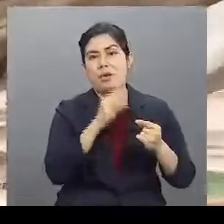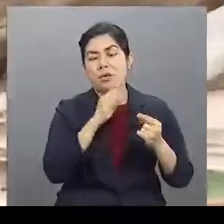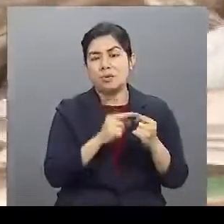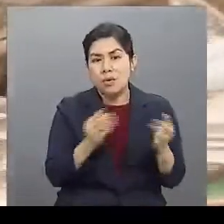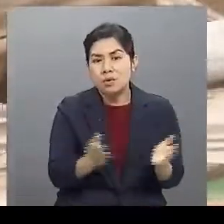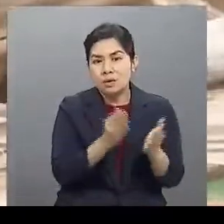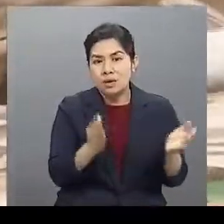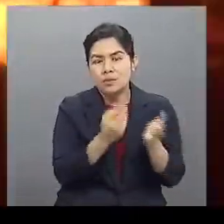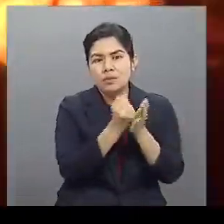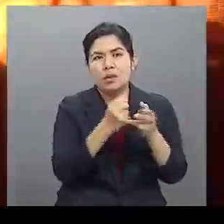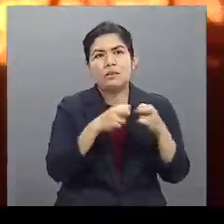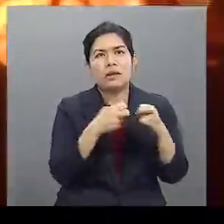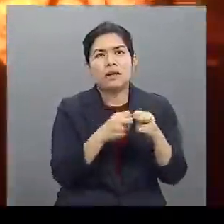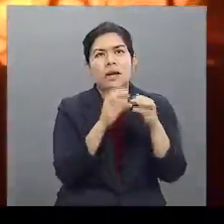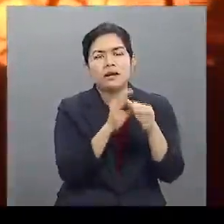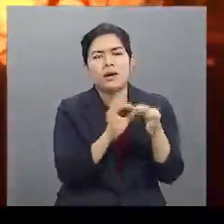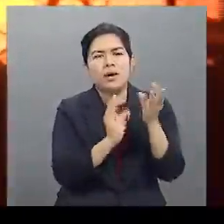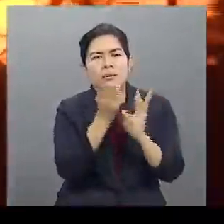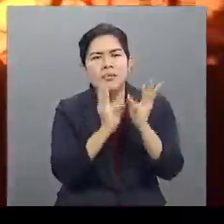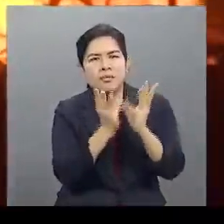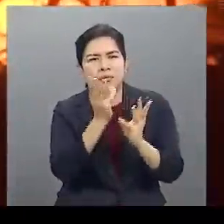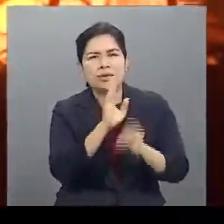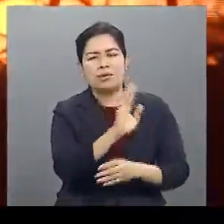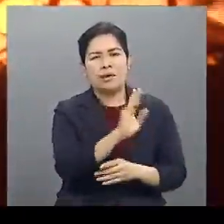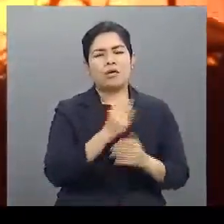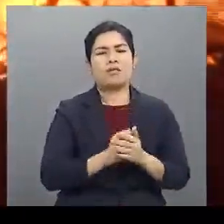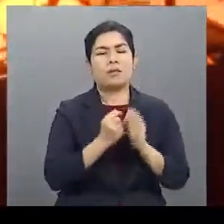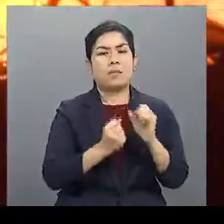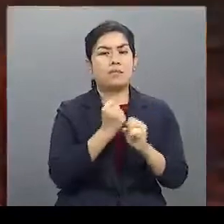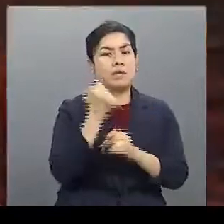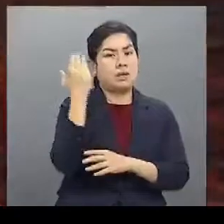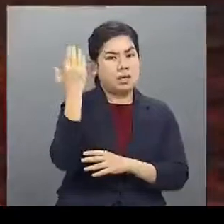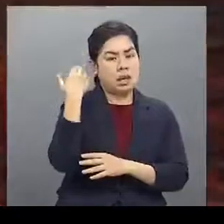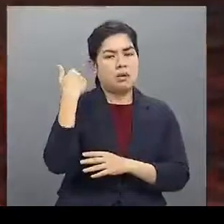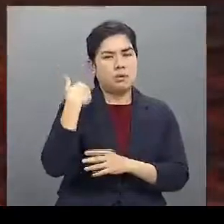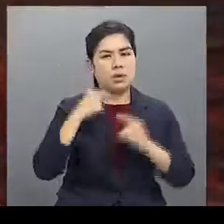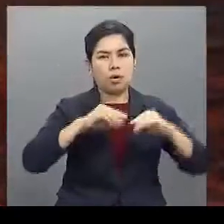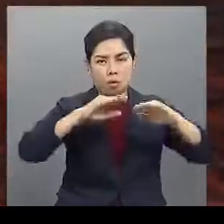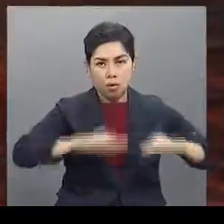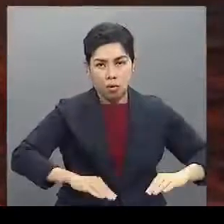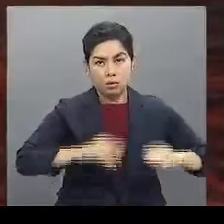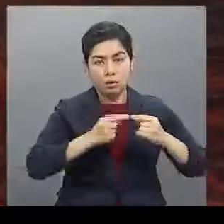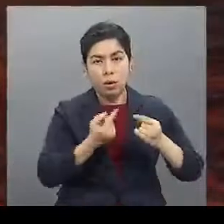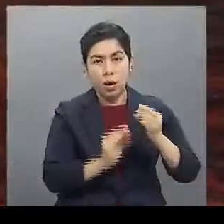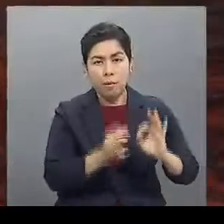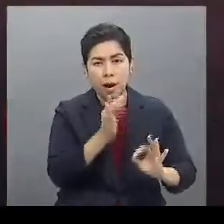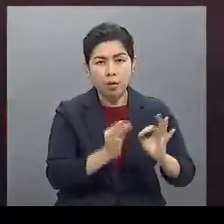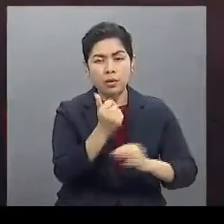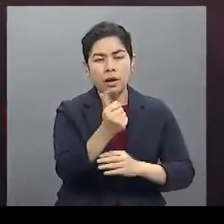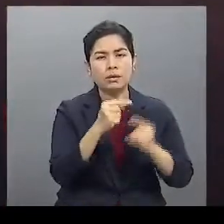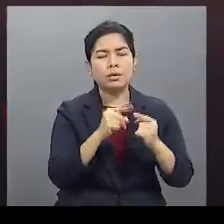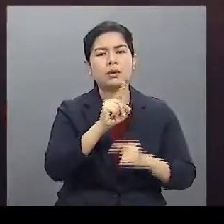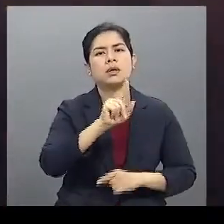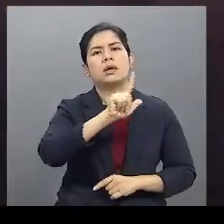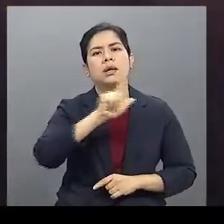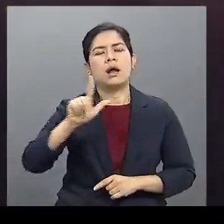ฝุ่นปีที่แล้วสามารถลดพื้นที่การเผาไร่อ้อยได้ถึง 1.2 ล้านไร่ยุทธนา